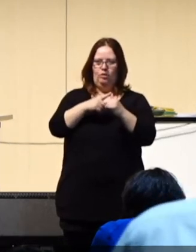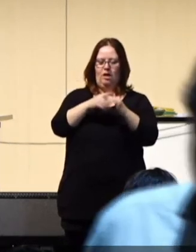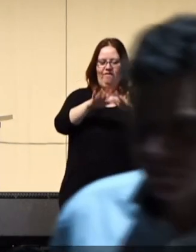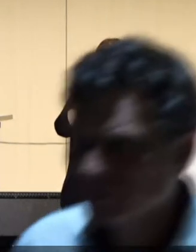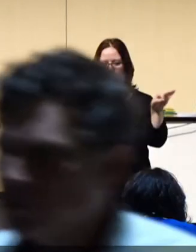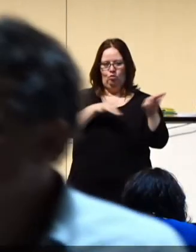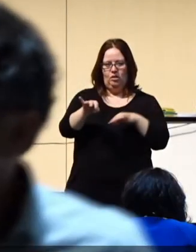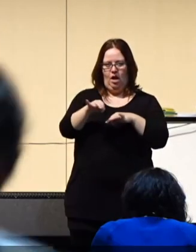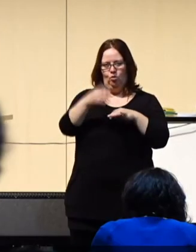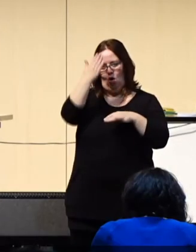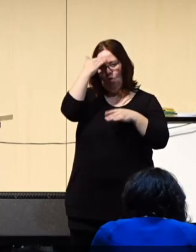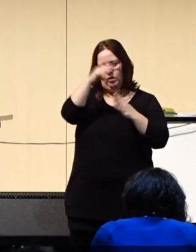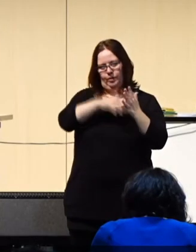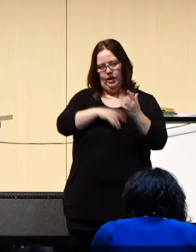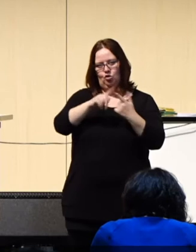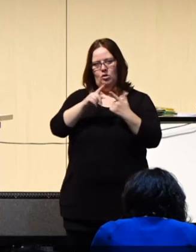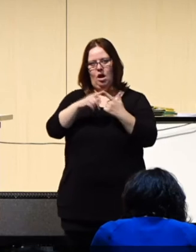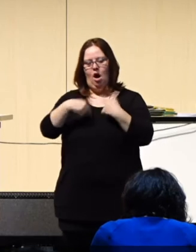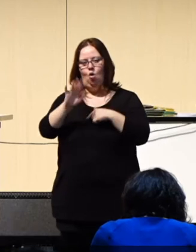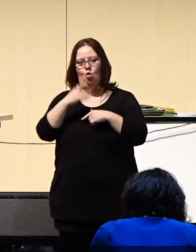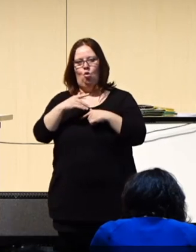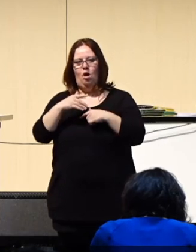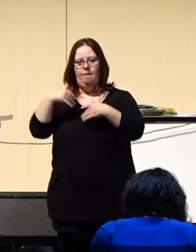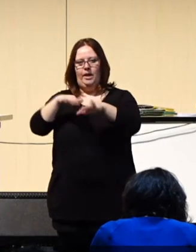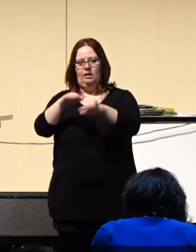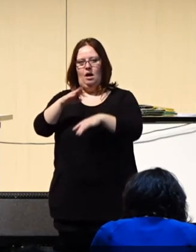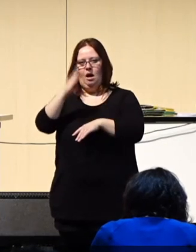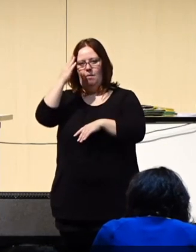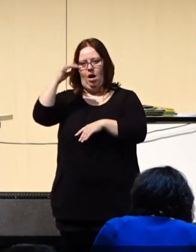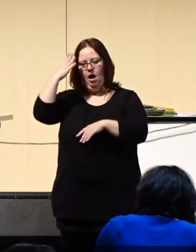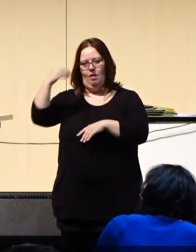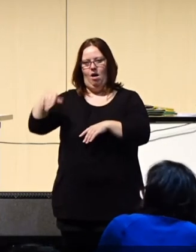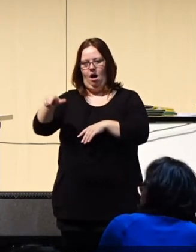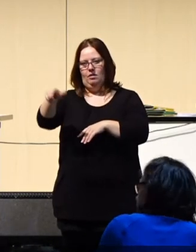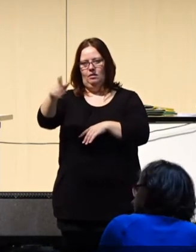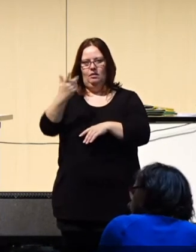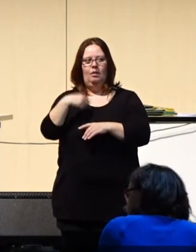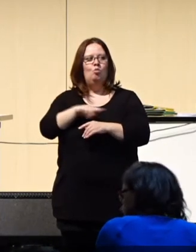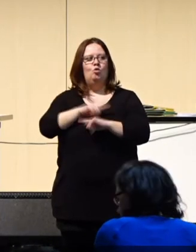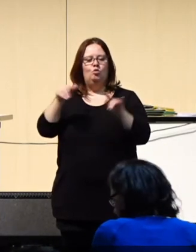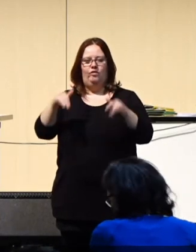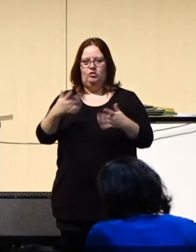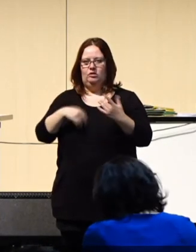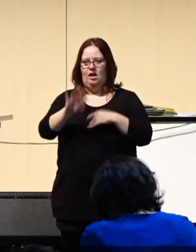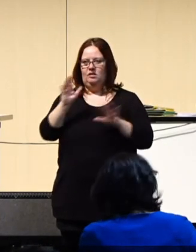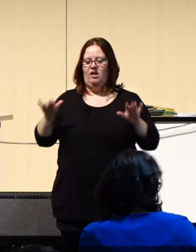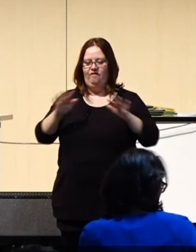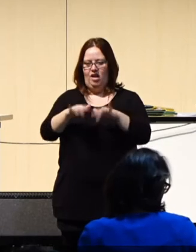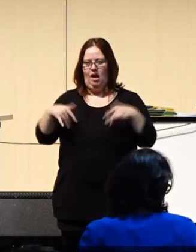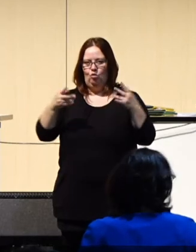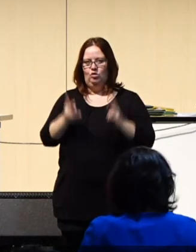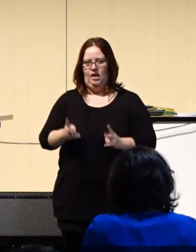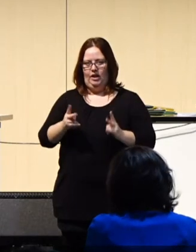Versammlungsleiter Taufkirch als auch dem Pegida-Protagonisten Bachmann, ich zitiere, Unzuverlässigkeit im Sinne des